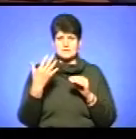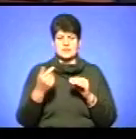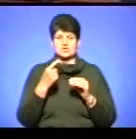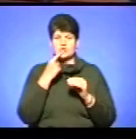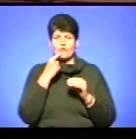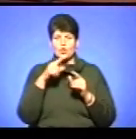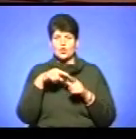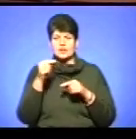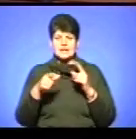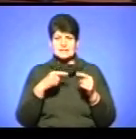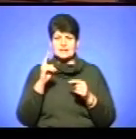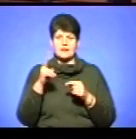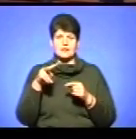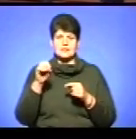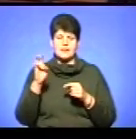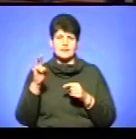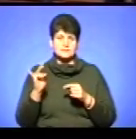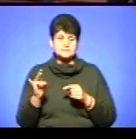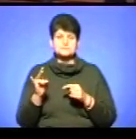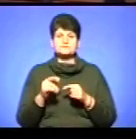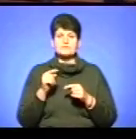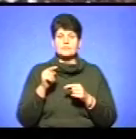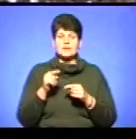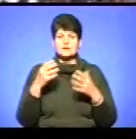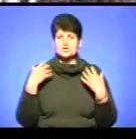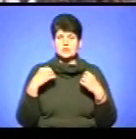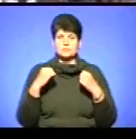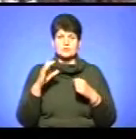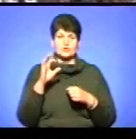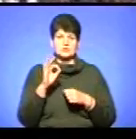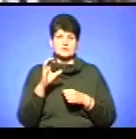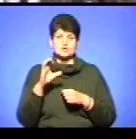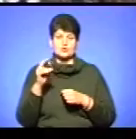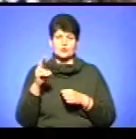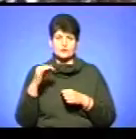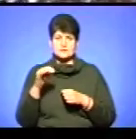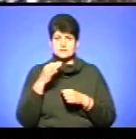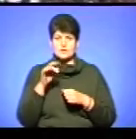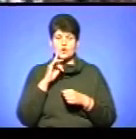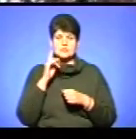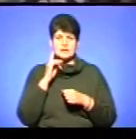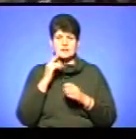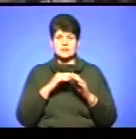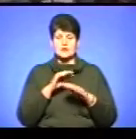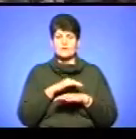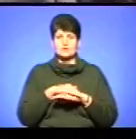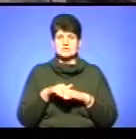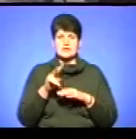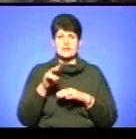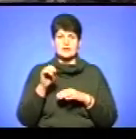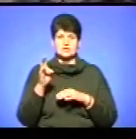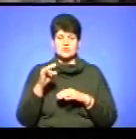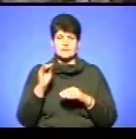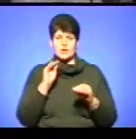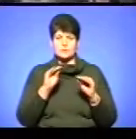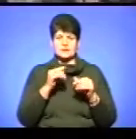Начальник управління житлово-комунального господарства Тернопільської міськради Олег Соколовський повідомив, озеленення вулиці – це ландшафтна композиція,